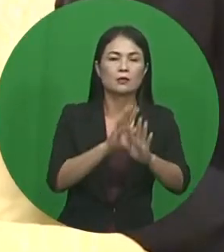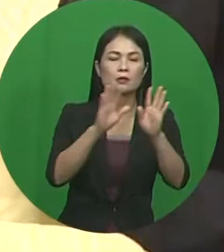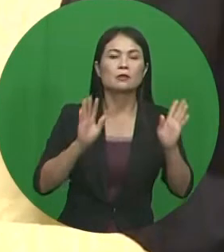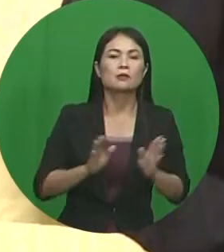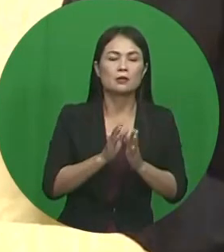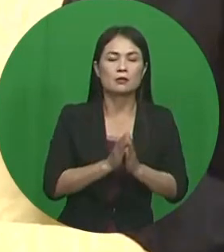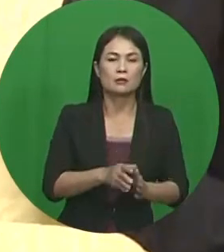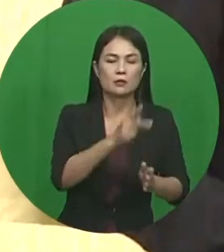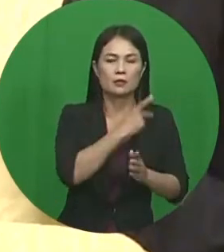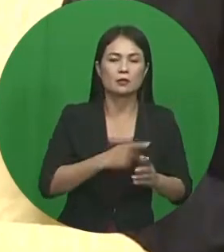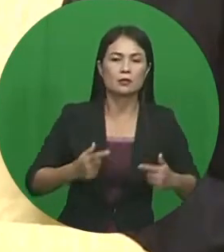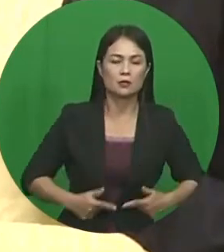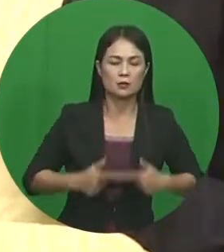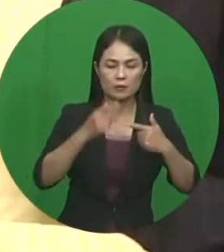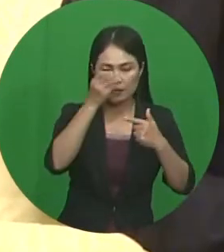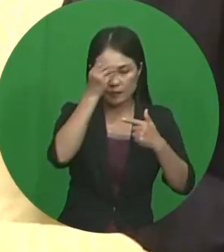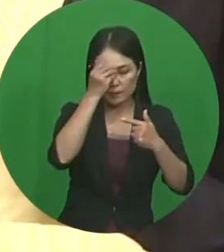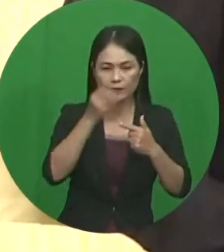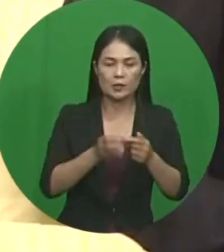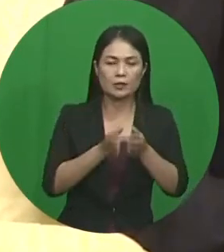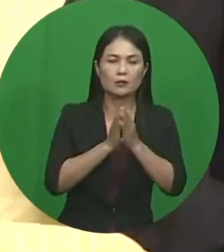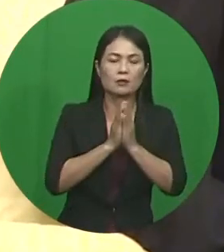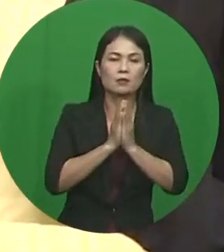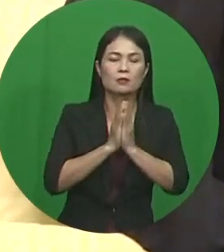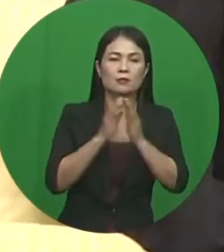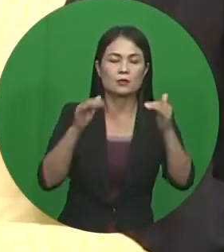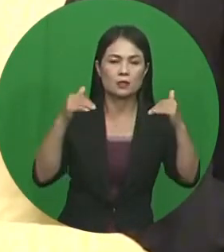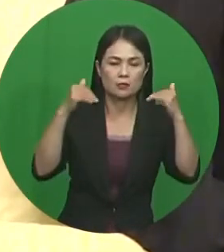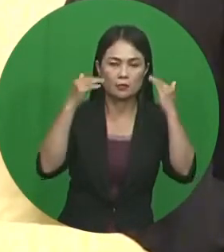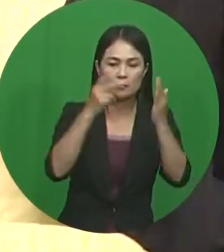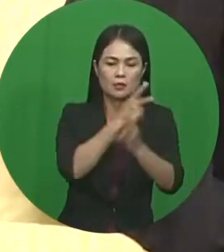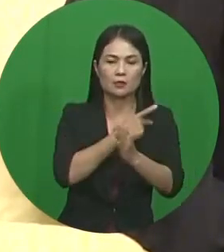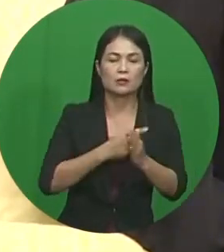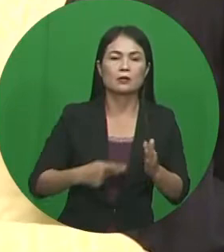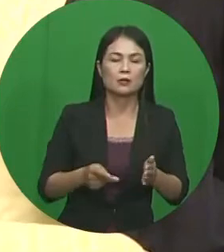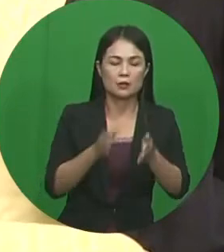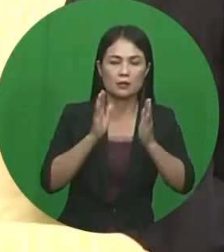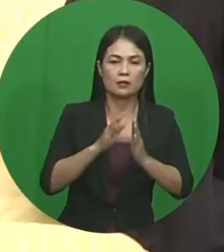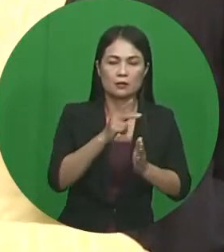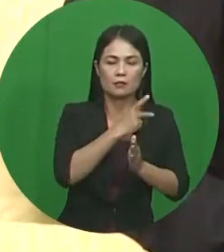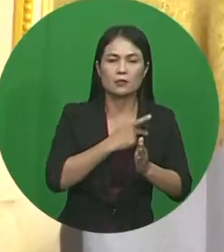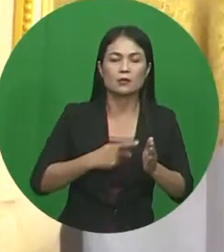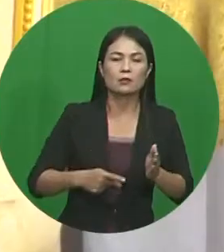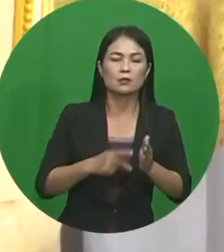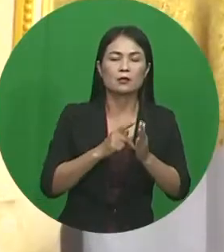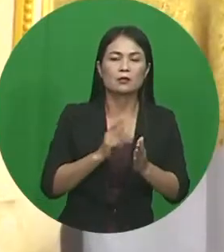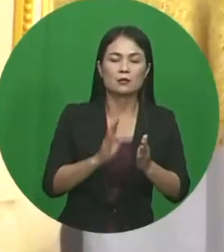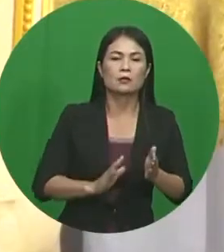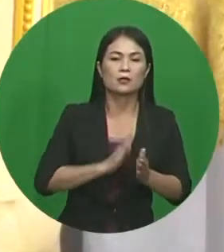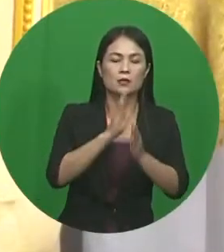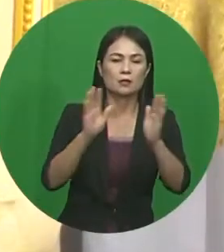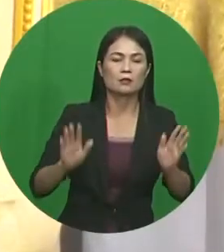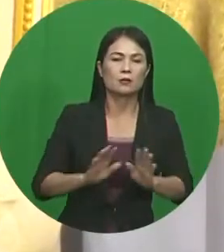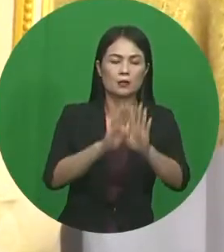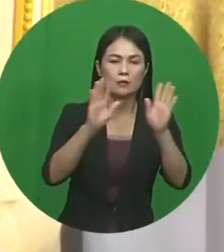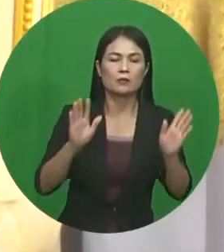ព្រះករុណាជាអង្គម្ចាស់ជ្រលត្បូងជាទីស្ការៈដ៏ខ្ពង់ខ្ពស់សូមព្រះអង្គបានប្រកបតែនឹងសិរីសុស្ដី